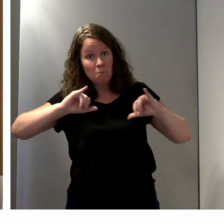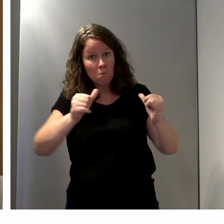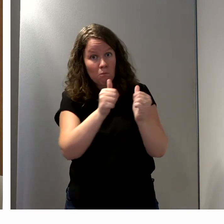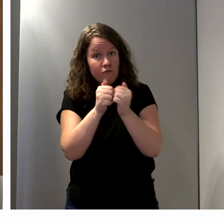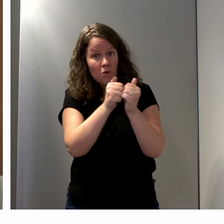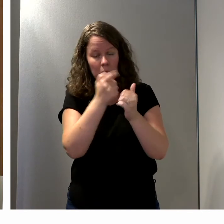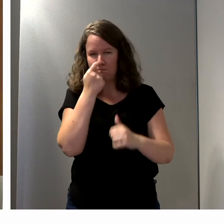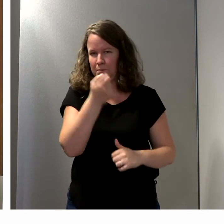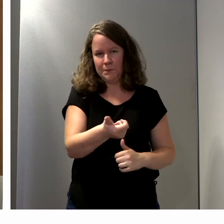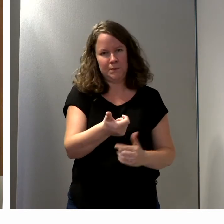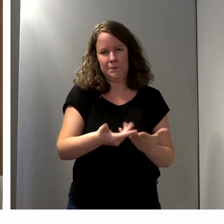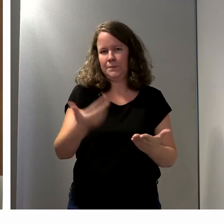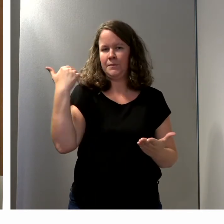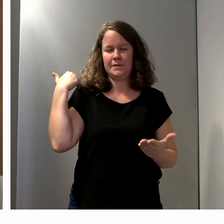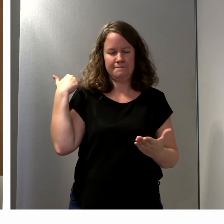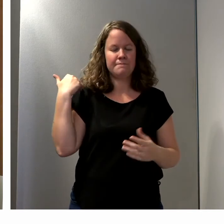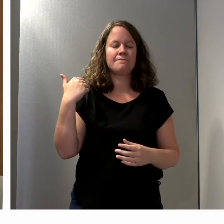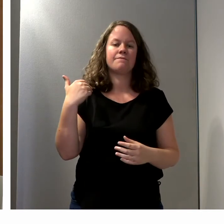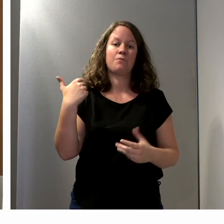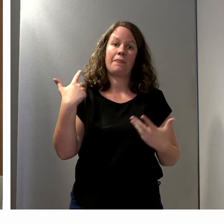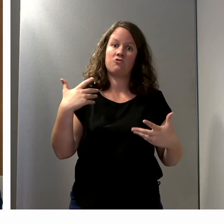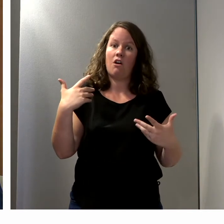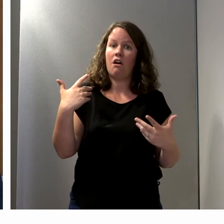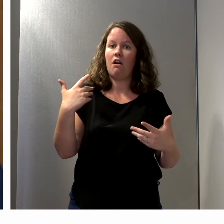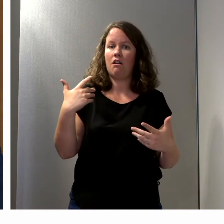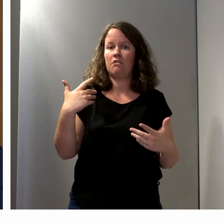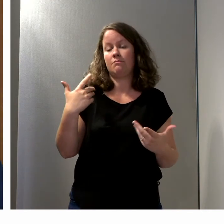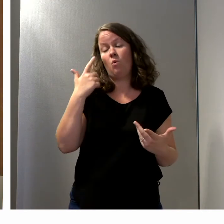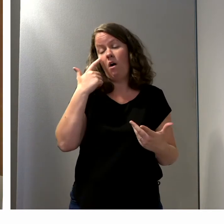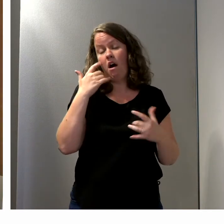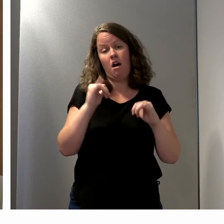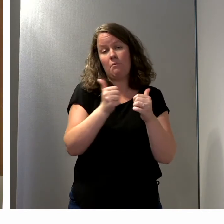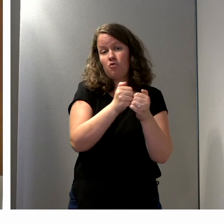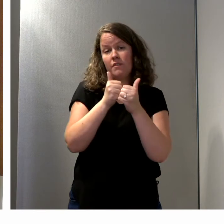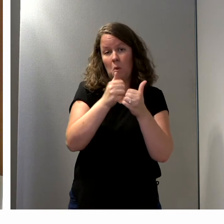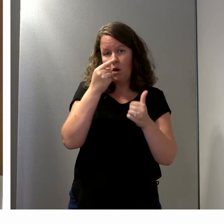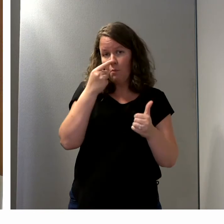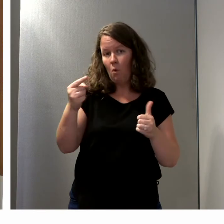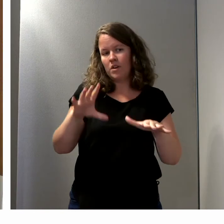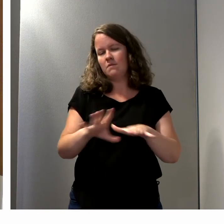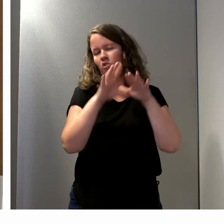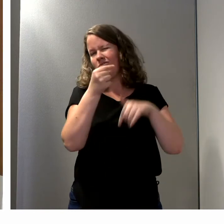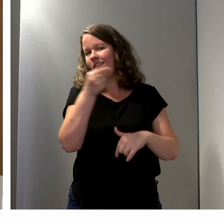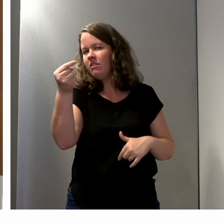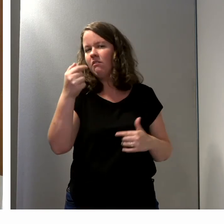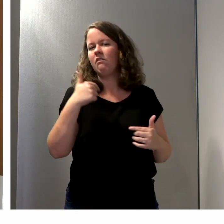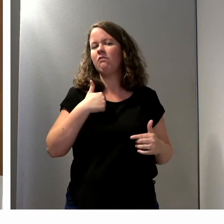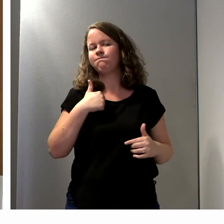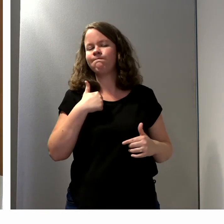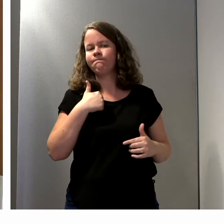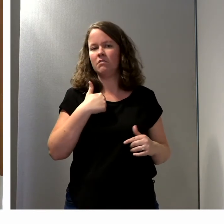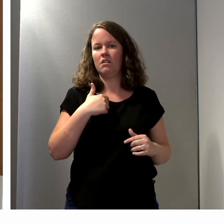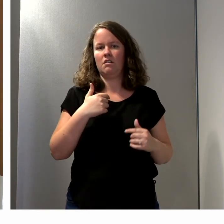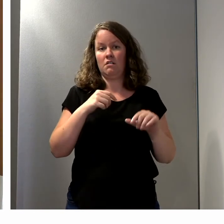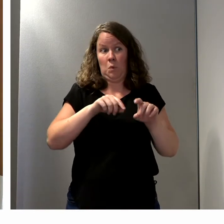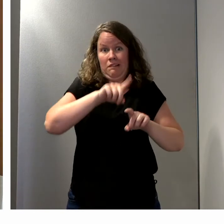longtemps. C'est quelque chose qui a dû se battre déjà par rapport à une mauvaise image, et on en sort depuis 5 ans, plus ou moins